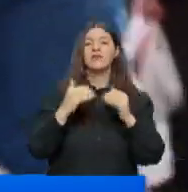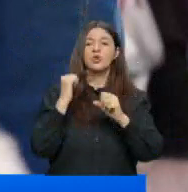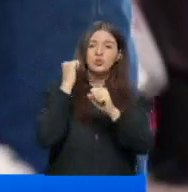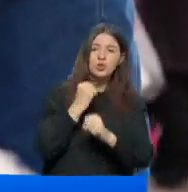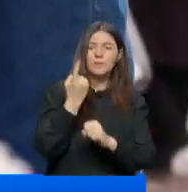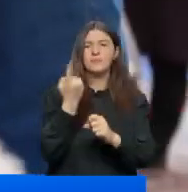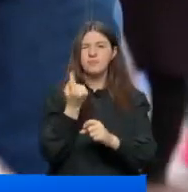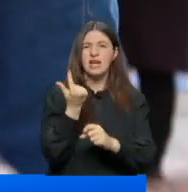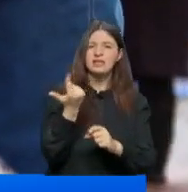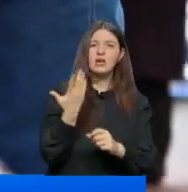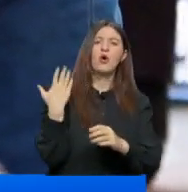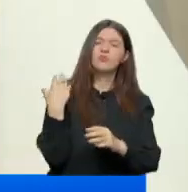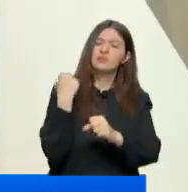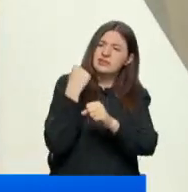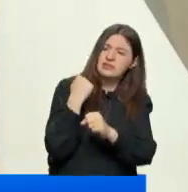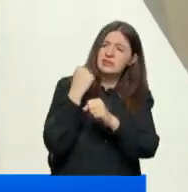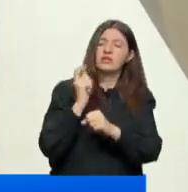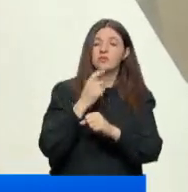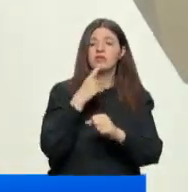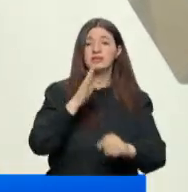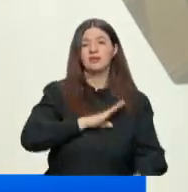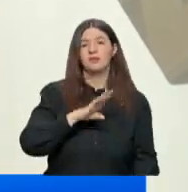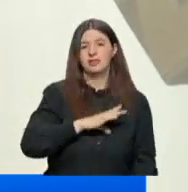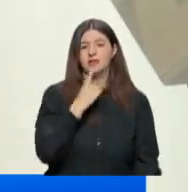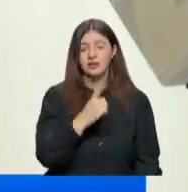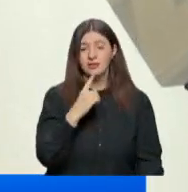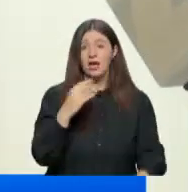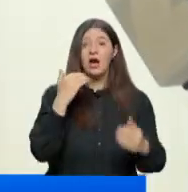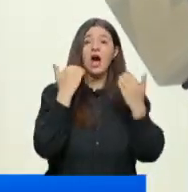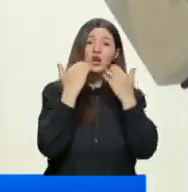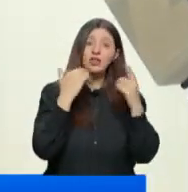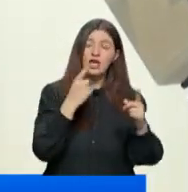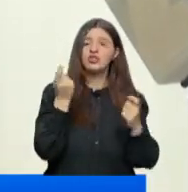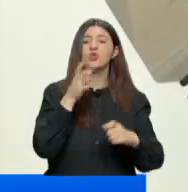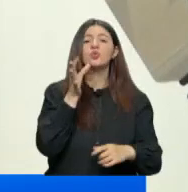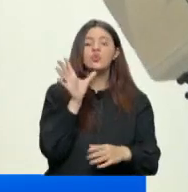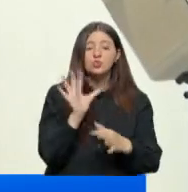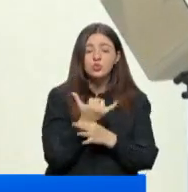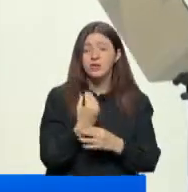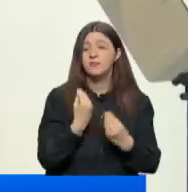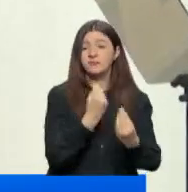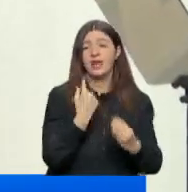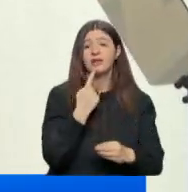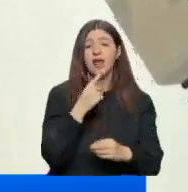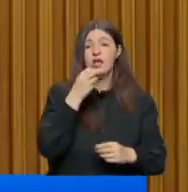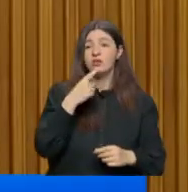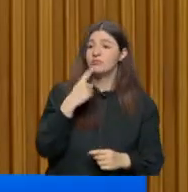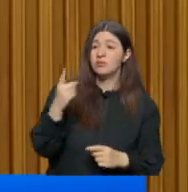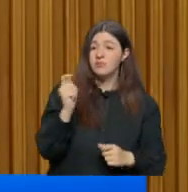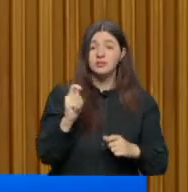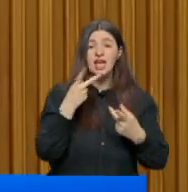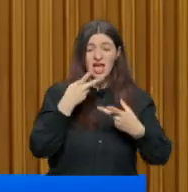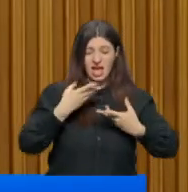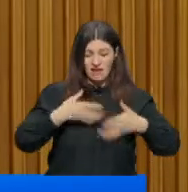yükünü bir müddet daha omuzlayacağız derken sabır istedi. Akşener işi ehline bırak diyerek Erdoğan'a seslendi.